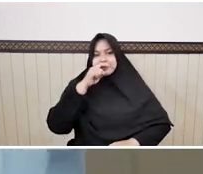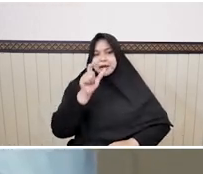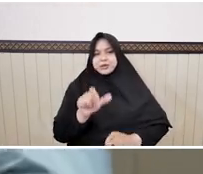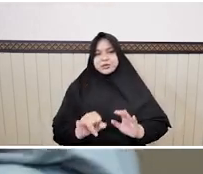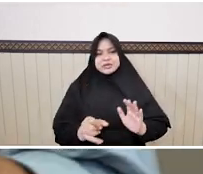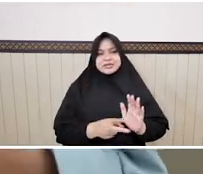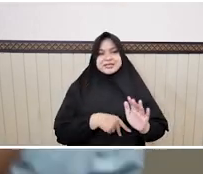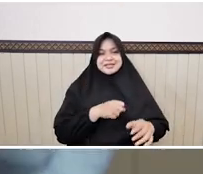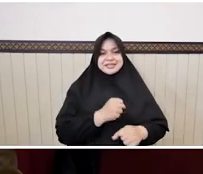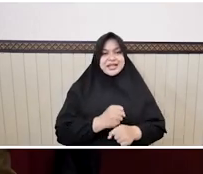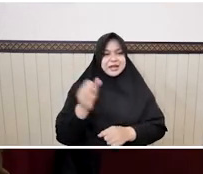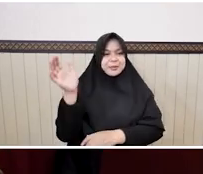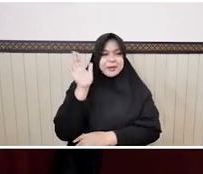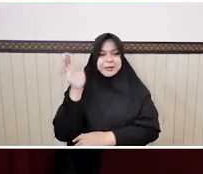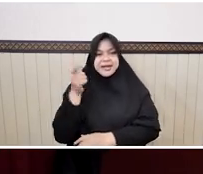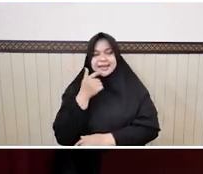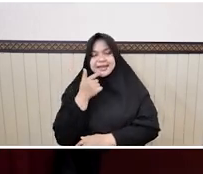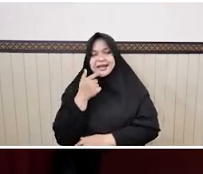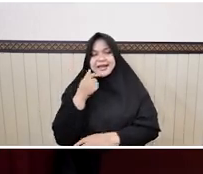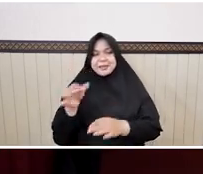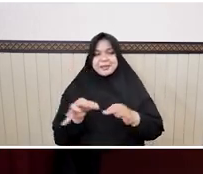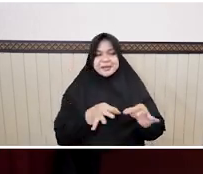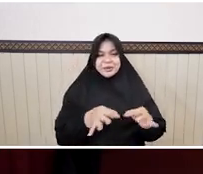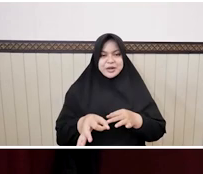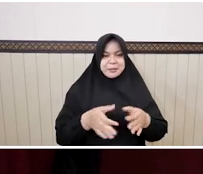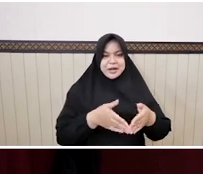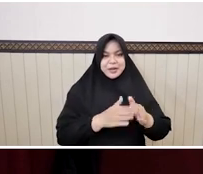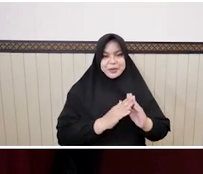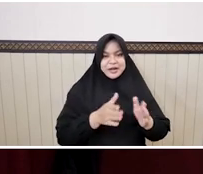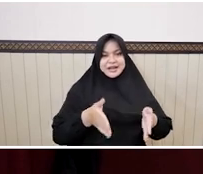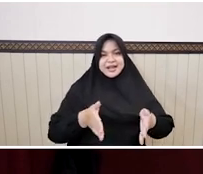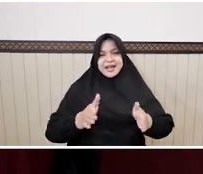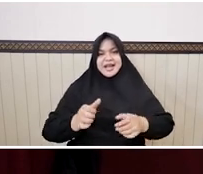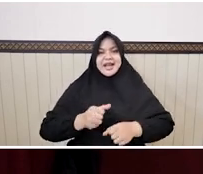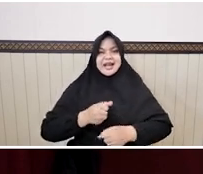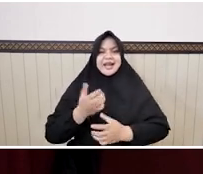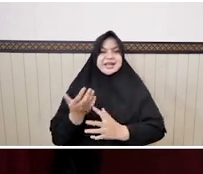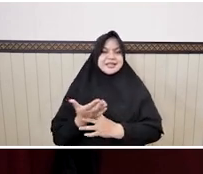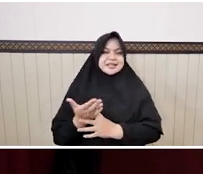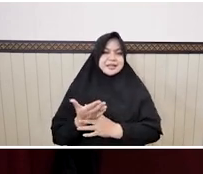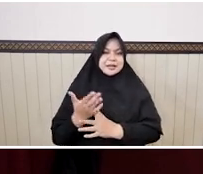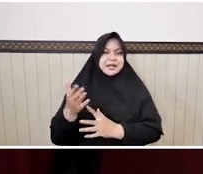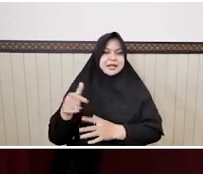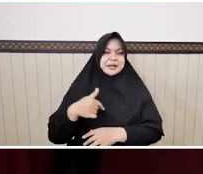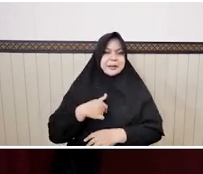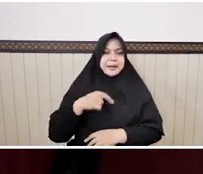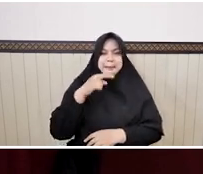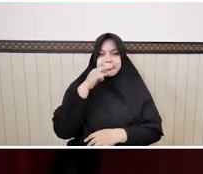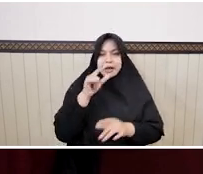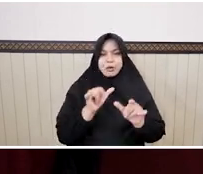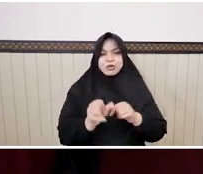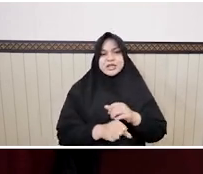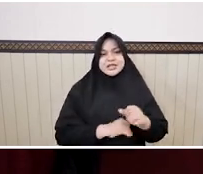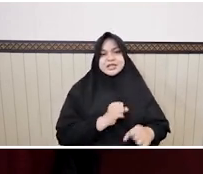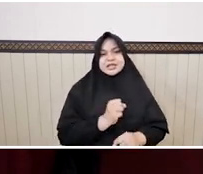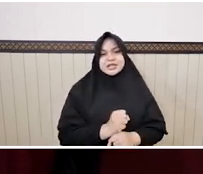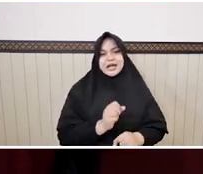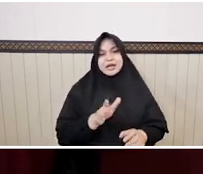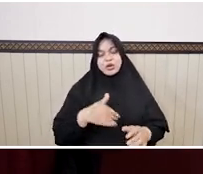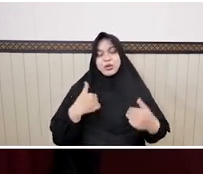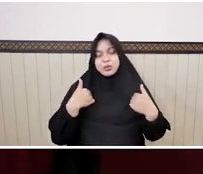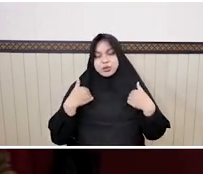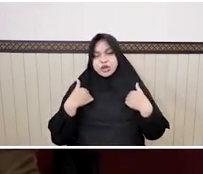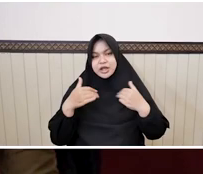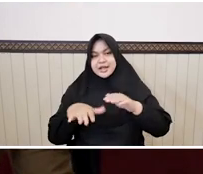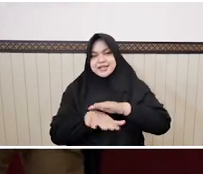terkait dengan sarana prasarana bangunan gedung yang aksesibel tadi Pak Wid yang sudah ceritakan Kita sebenarnya punya dasar hukum